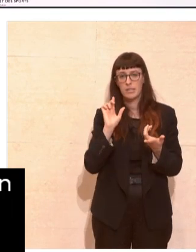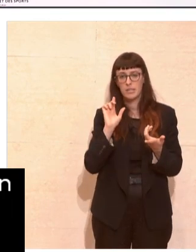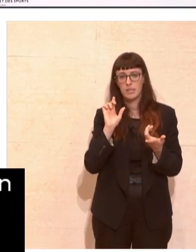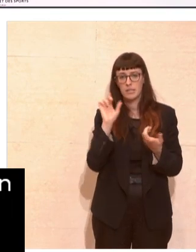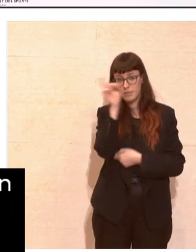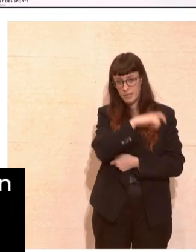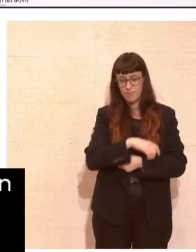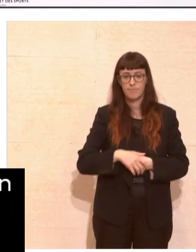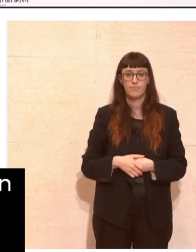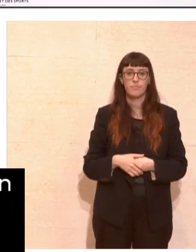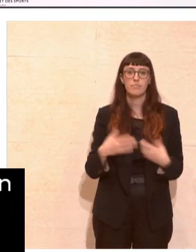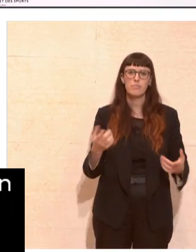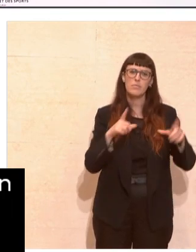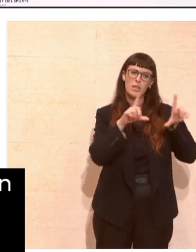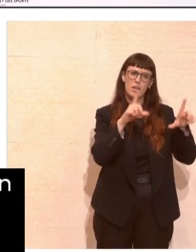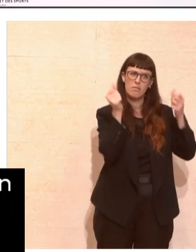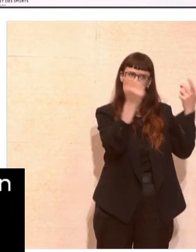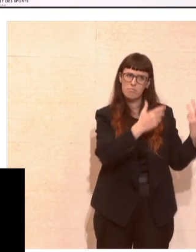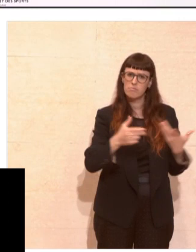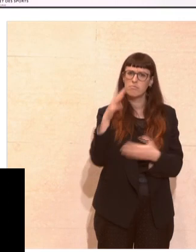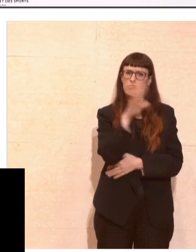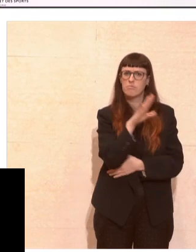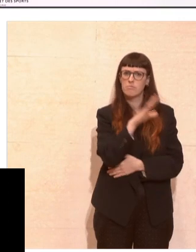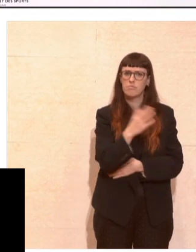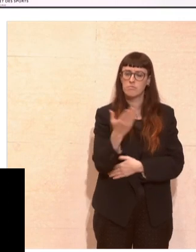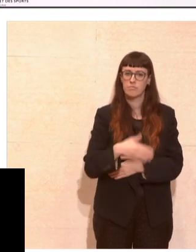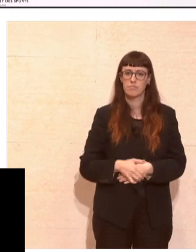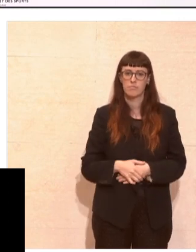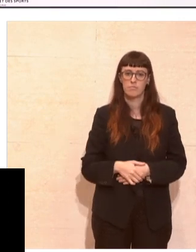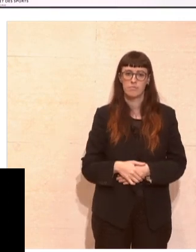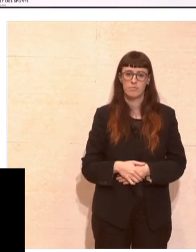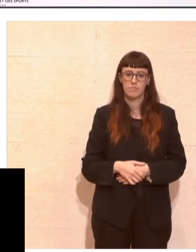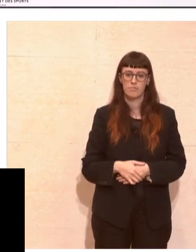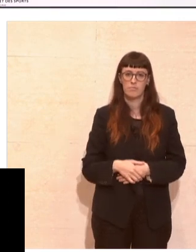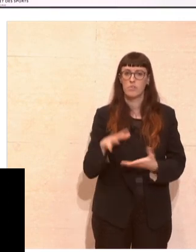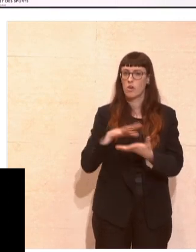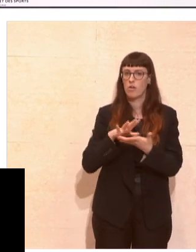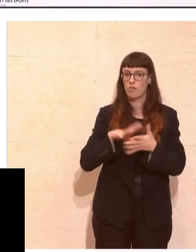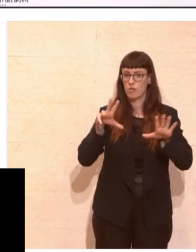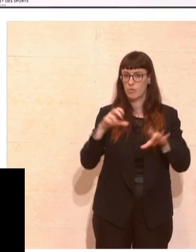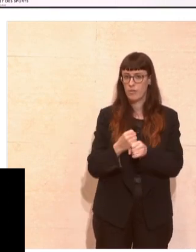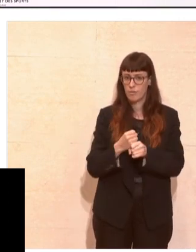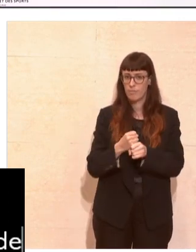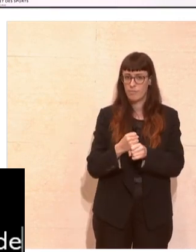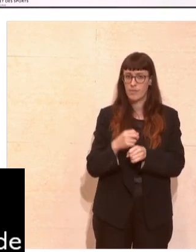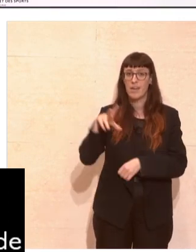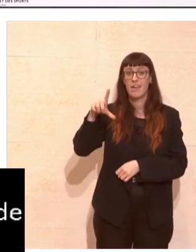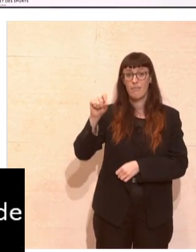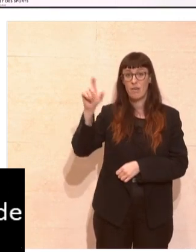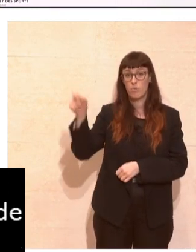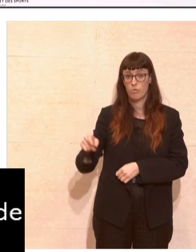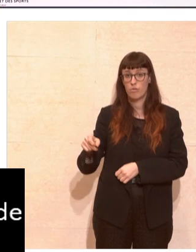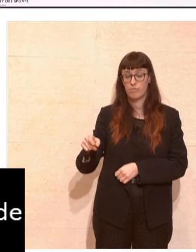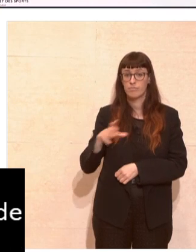Les écrans, en quelques chiffres, qu'est-ce qu'on rapporte pour le moment? Chez les enfants de 8 ans, 20% ont un smartphone déjà.